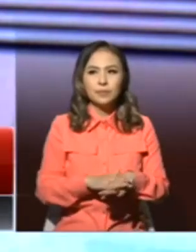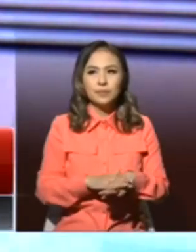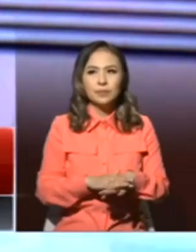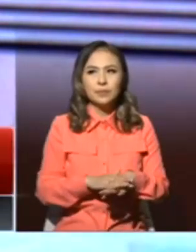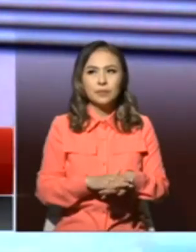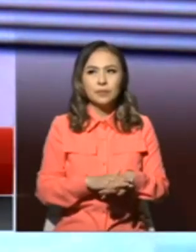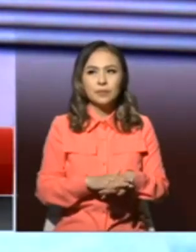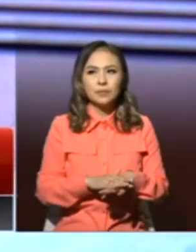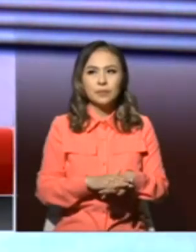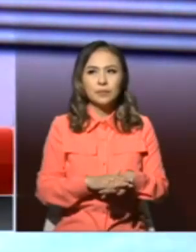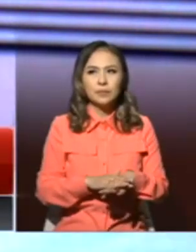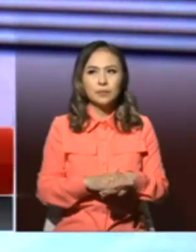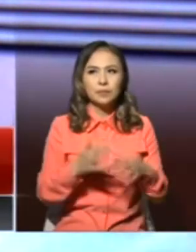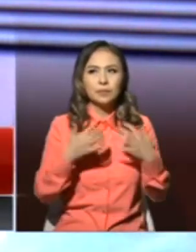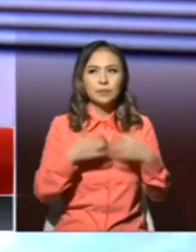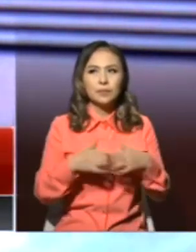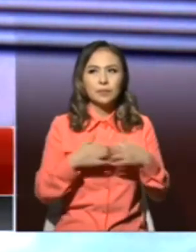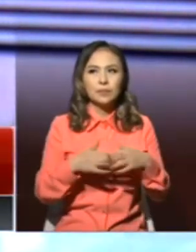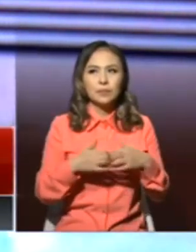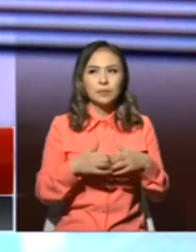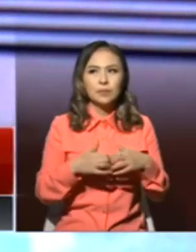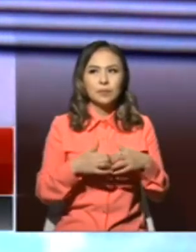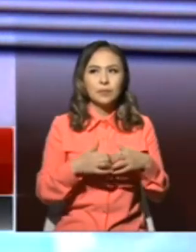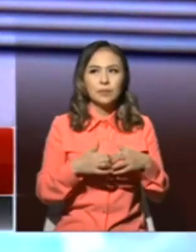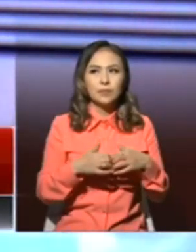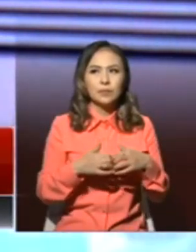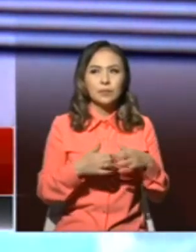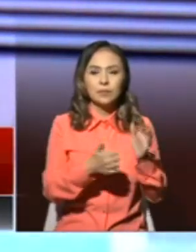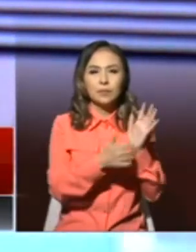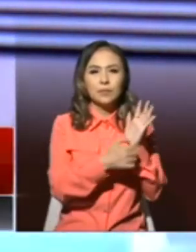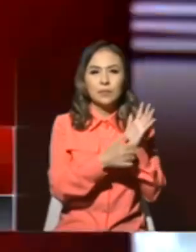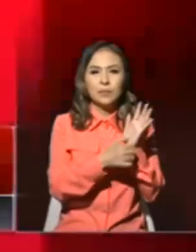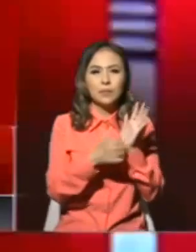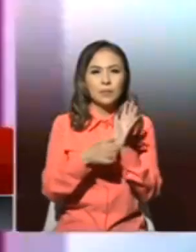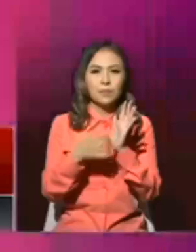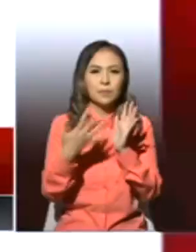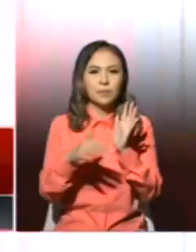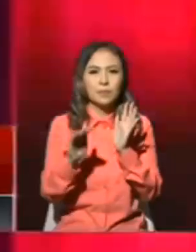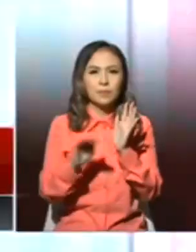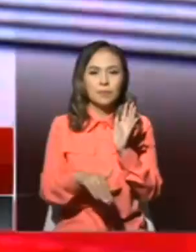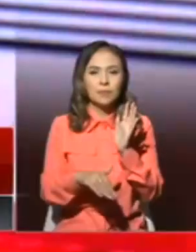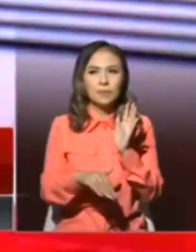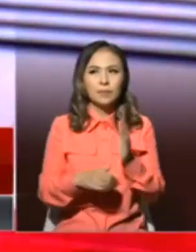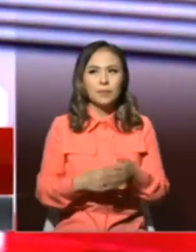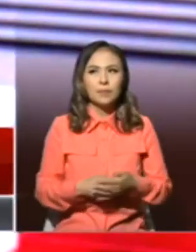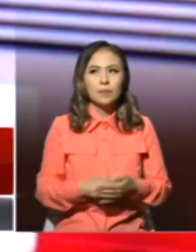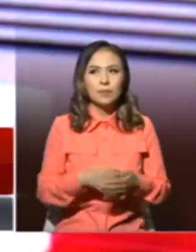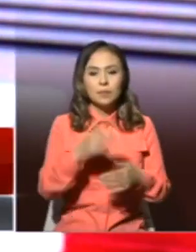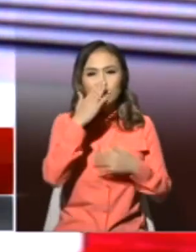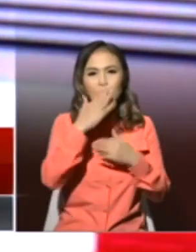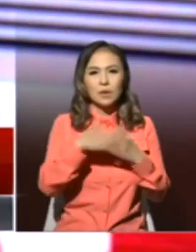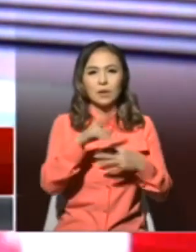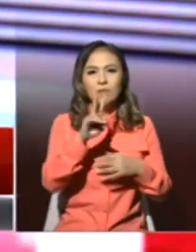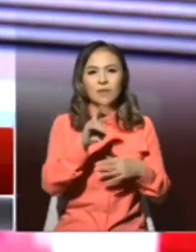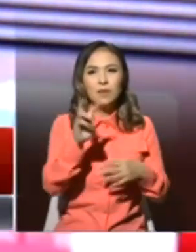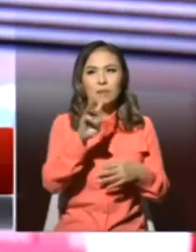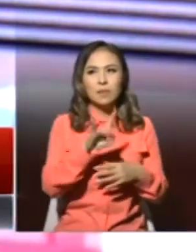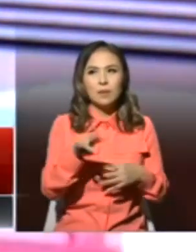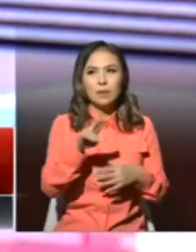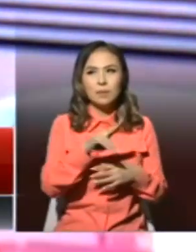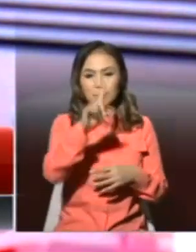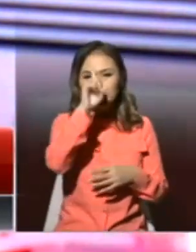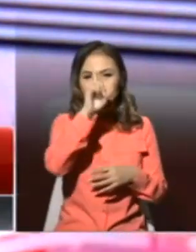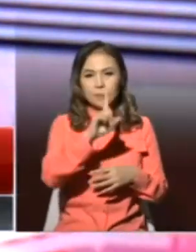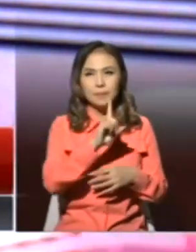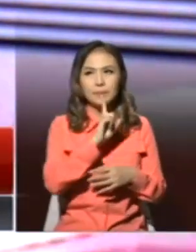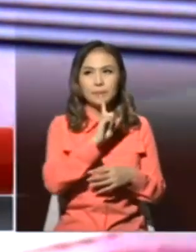Қанша ақша кетеді? Біз қазір қалай емдейтінімізді талқылаймыз. 600-650. А? 600-650 мың. Онда 200 миллиардқа жақын. Ереке. Бір айға